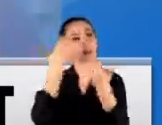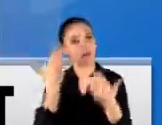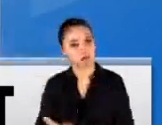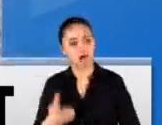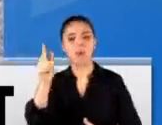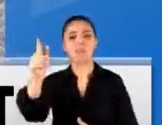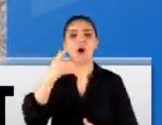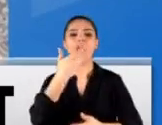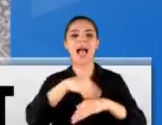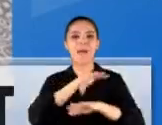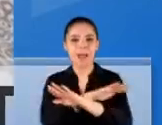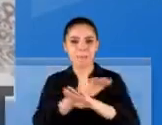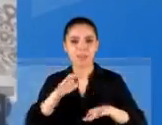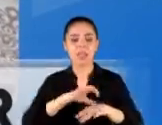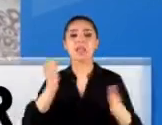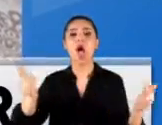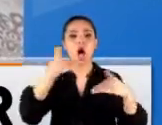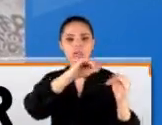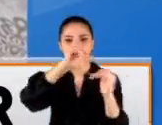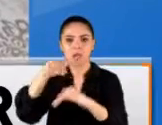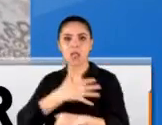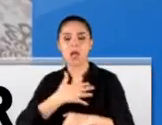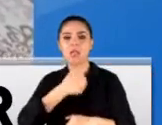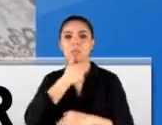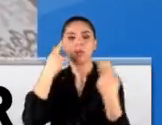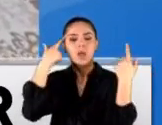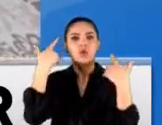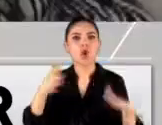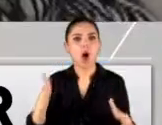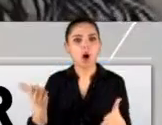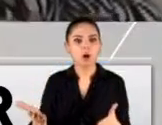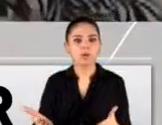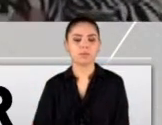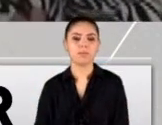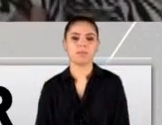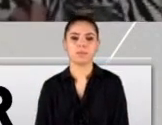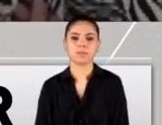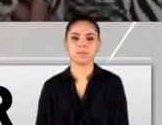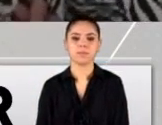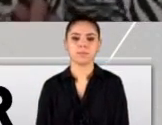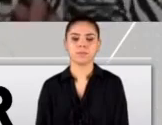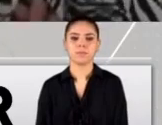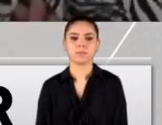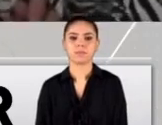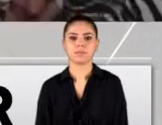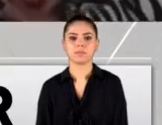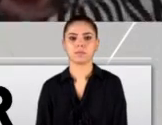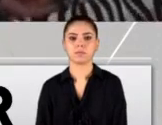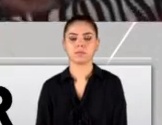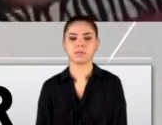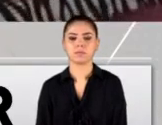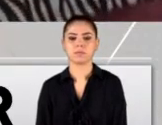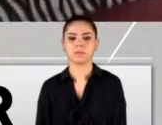Berra ameliyattan çıkıp da odaya geldiğinde anne babası şaşkına döndü. Eşim ondan sonra servisteki hemşirelerin yanına